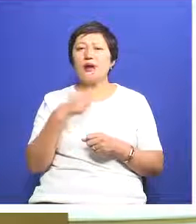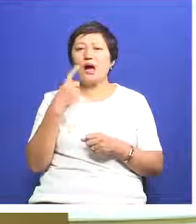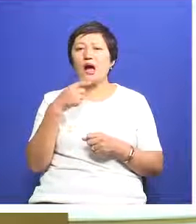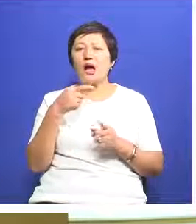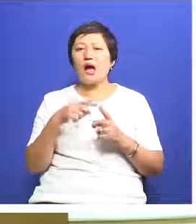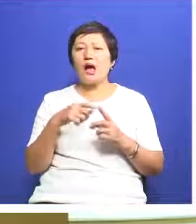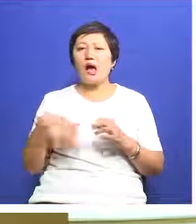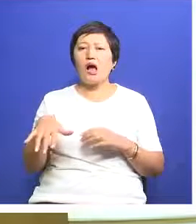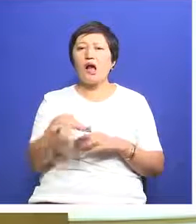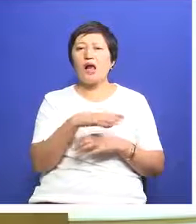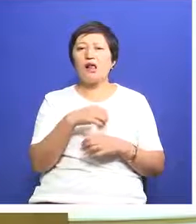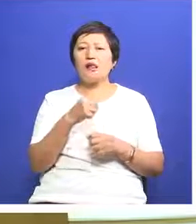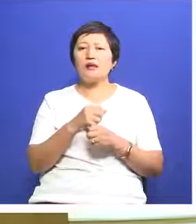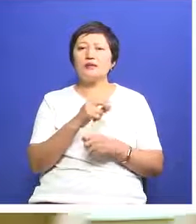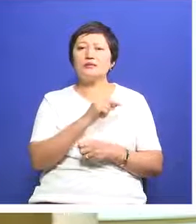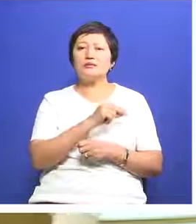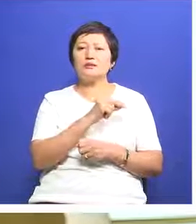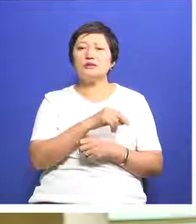калк кызметчиси.